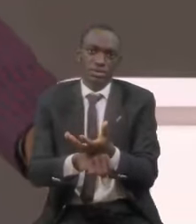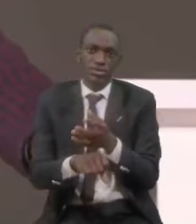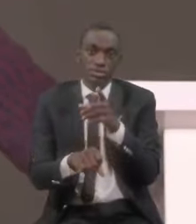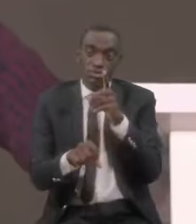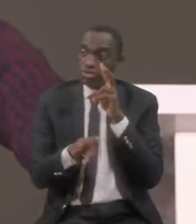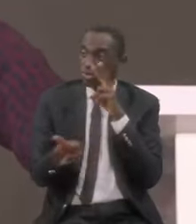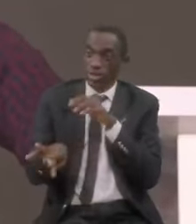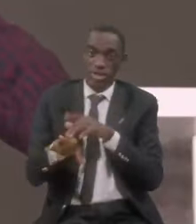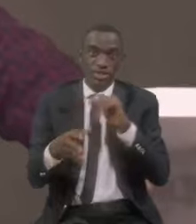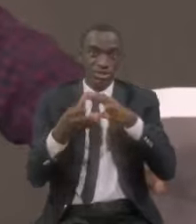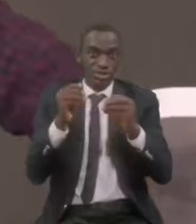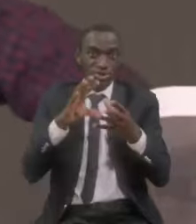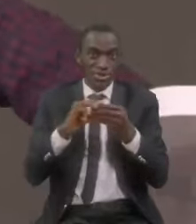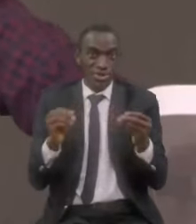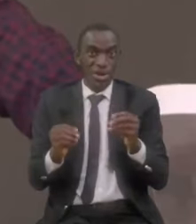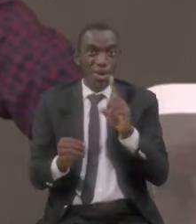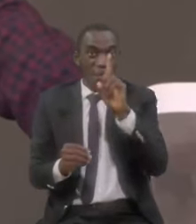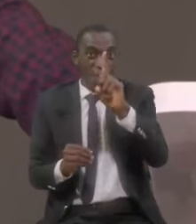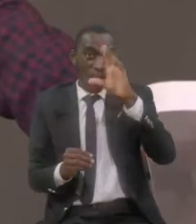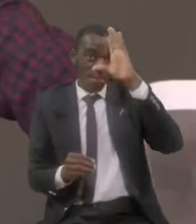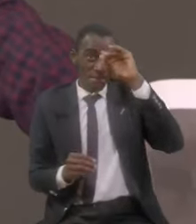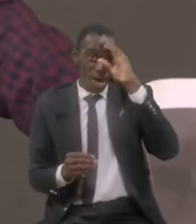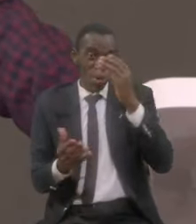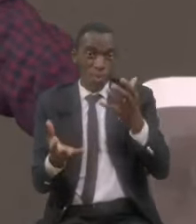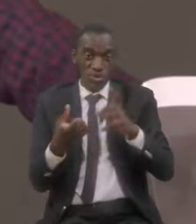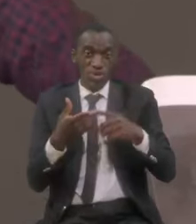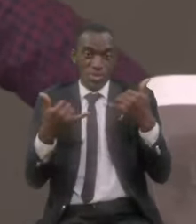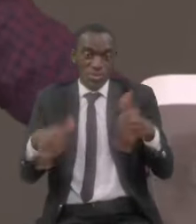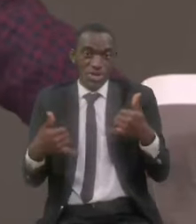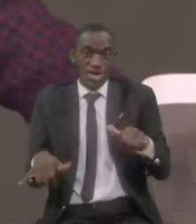homme voulait jouer avec elle.